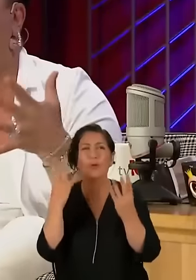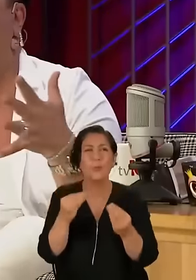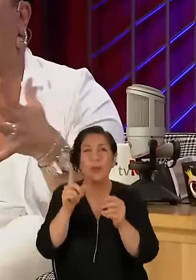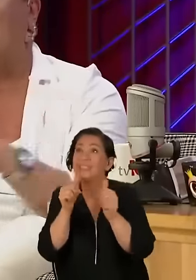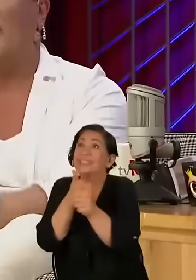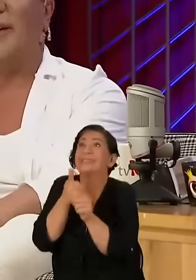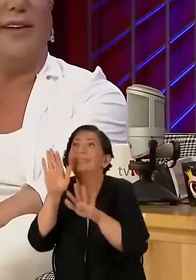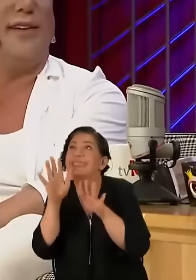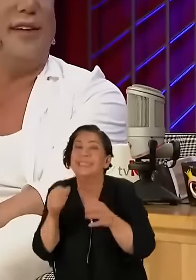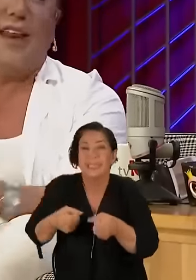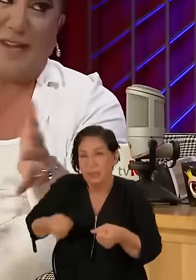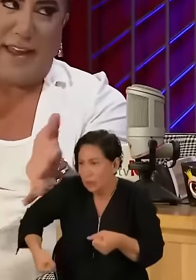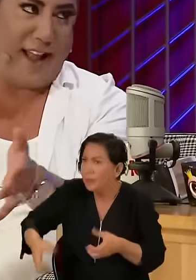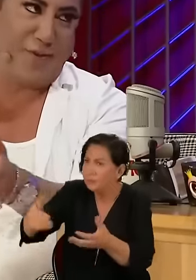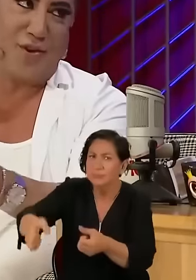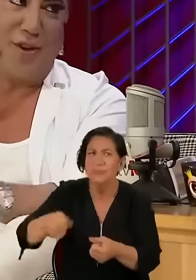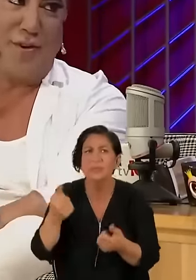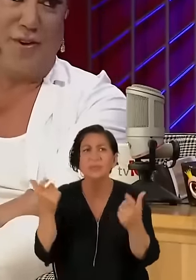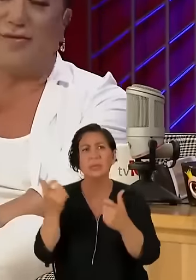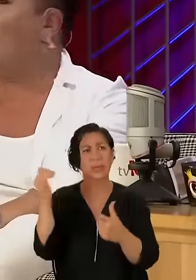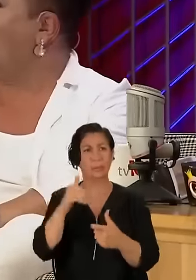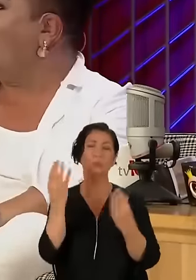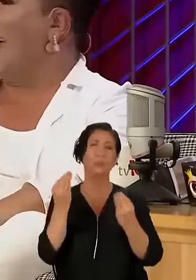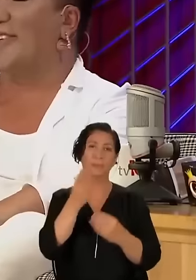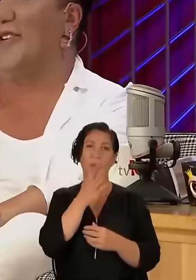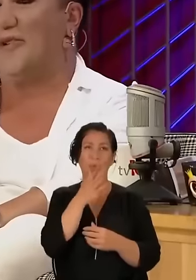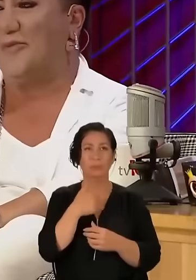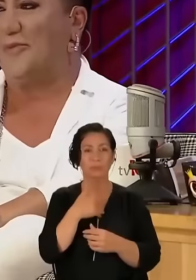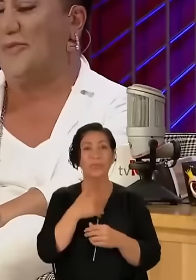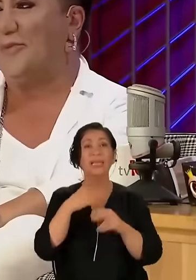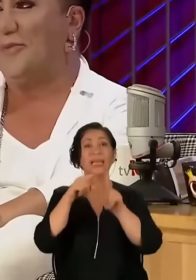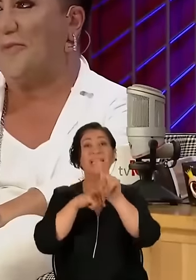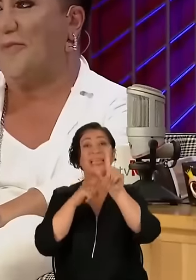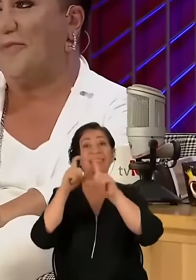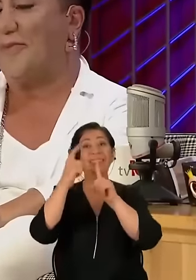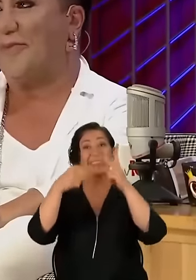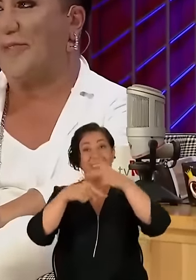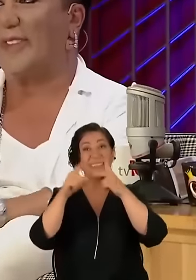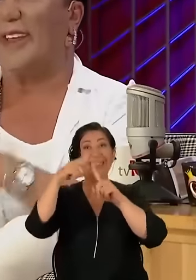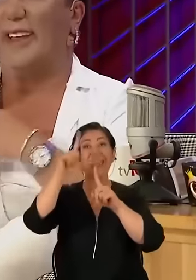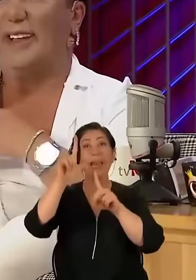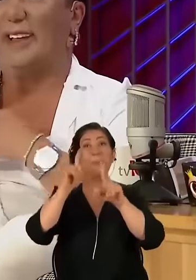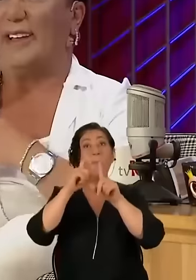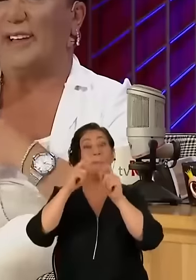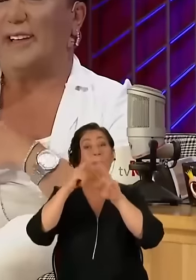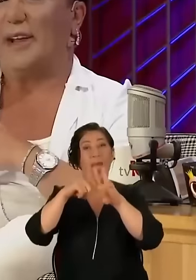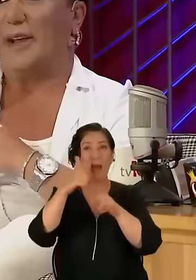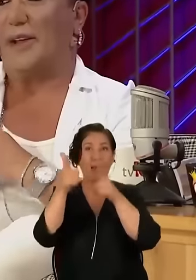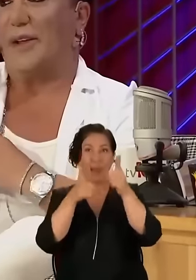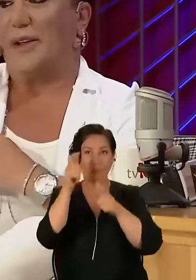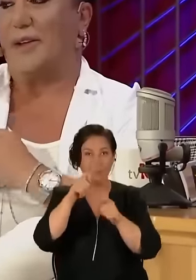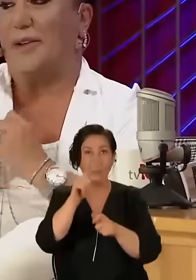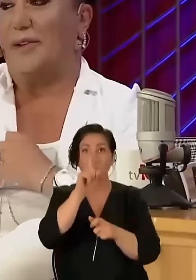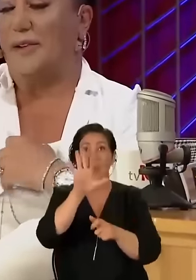Onların yanına giderdim. Yani nereden geldiğimi çok iyi biliyorum. Yıldız Tilbe'ye klip çekeceklerdi o zaman. Ben de dükkanda çalışıyorum.